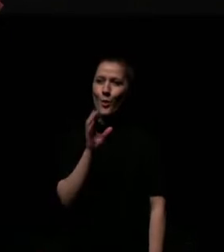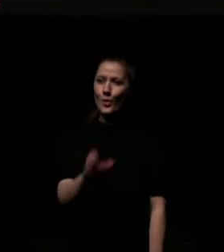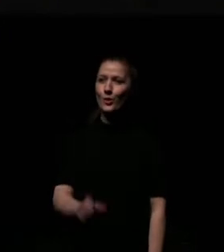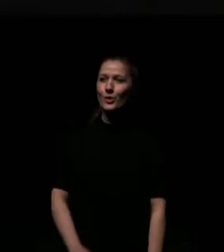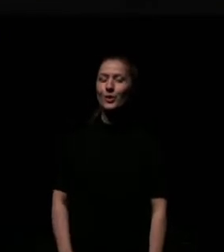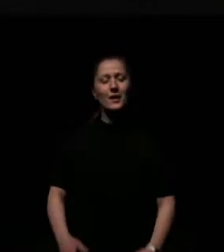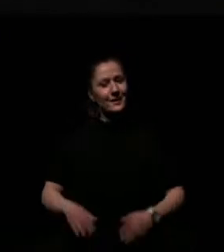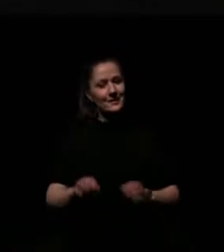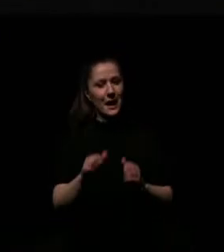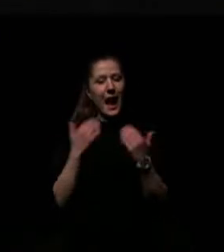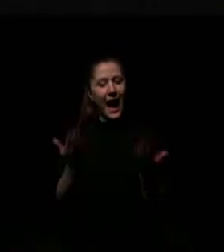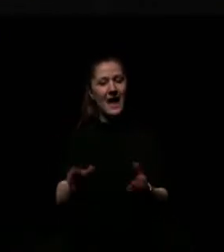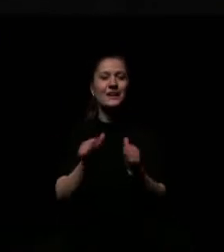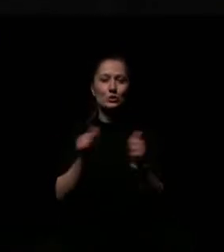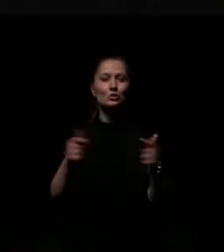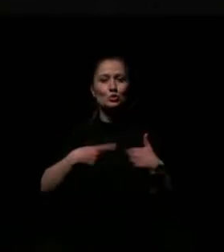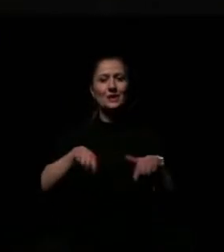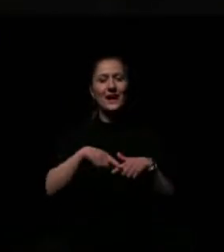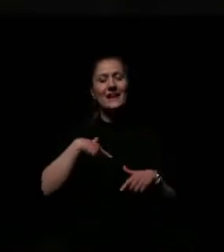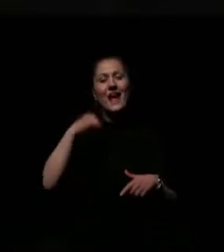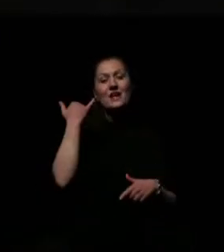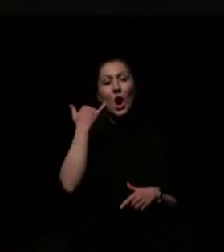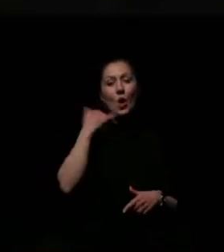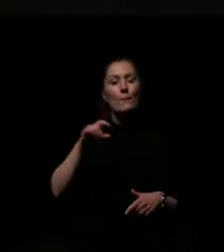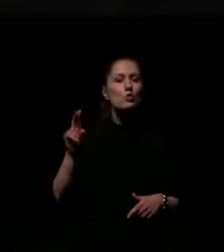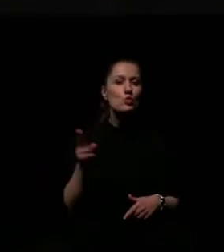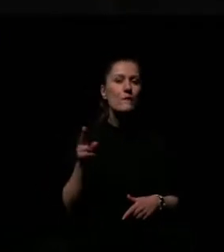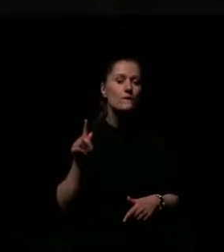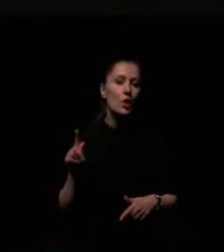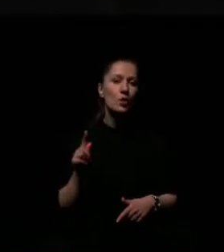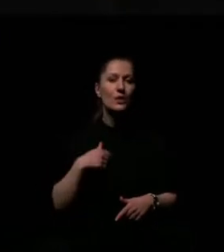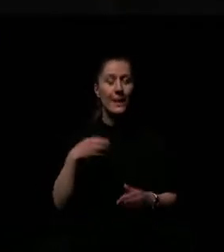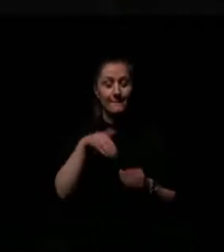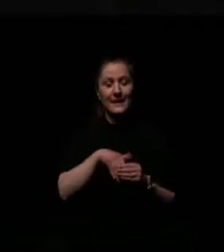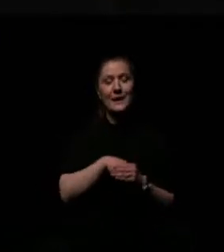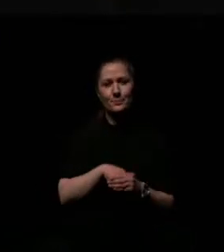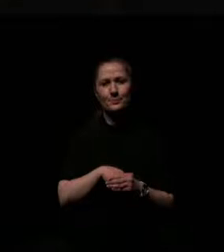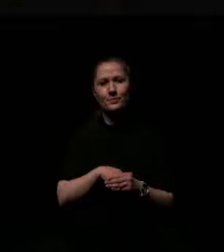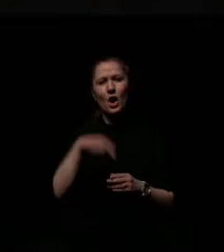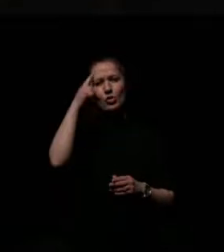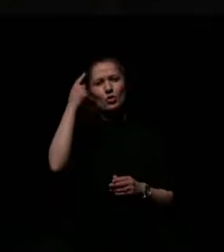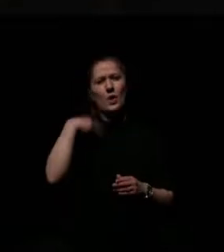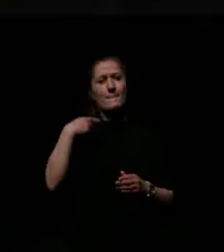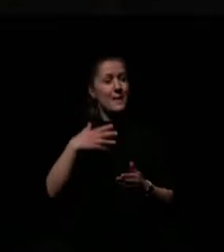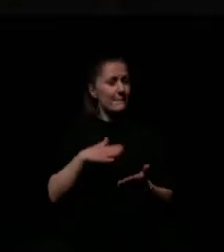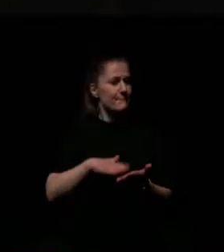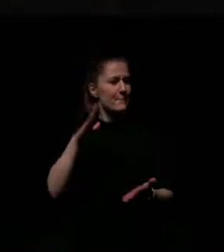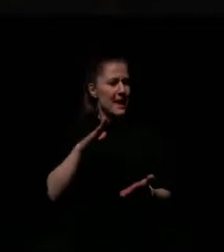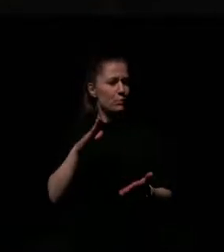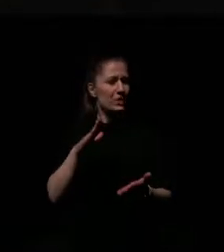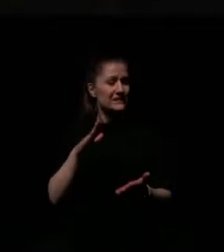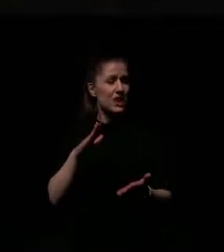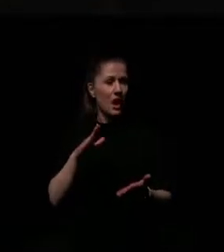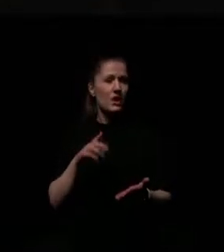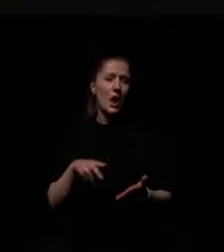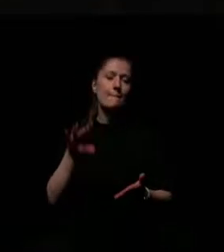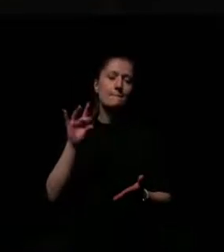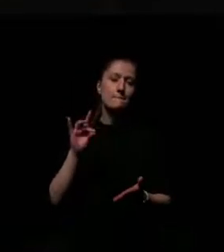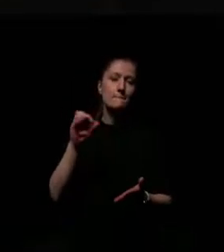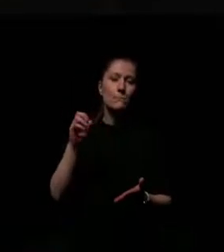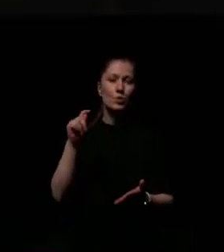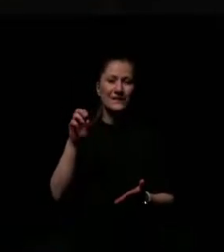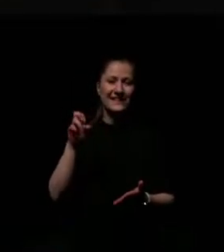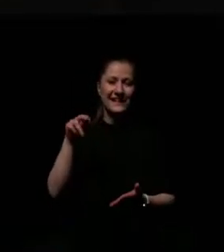Ærede Storsal, jeg heter Jakob Ulfold, og jeg medlem. Jeg tror det mer potensiale i den politiske aktiviteten til